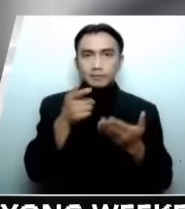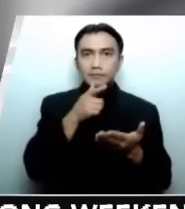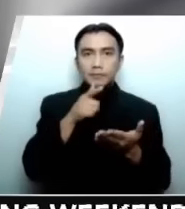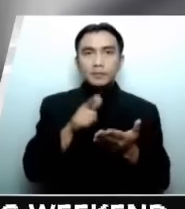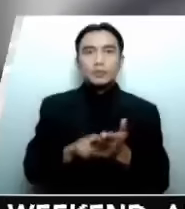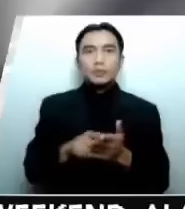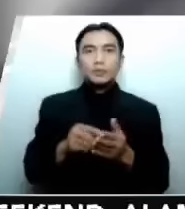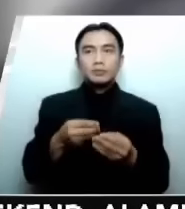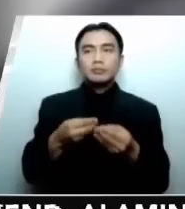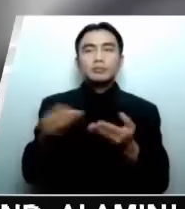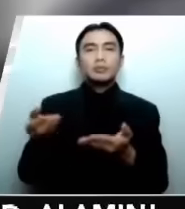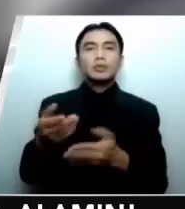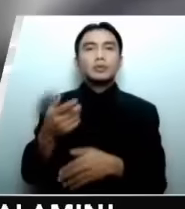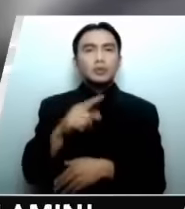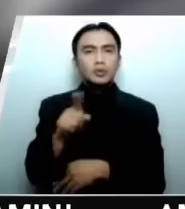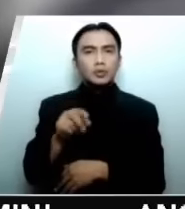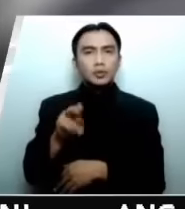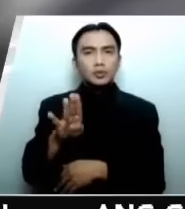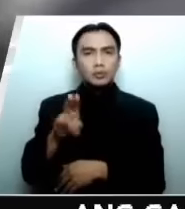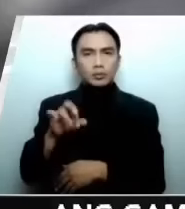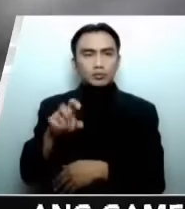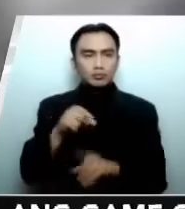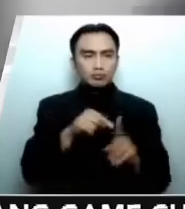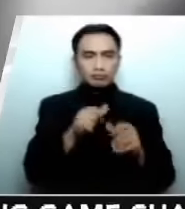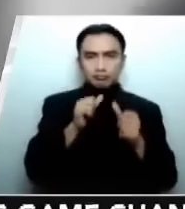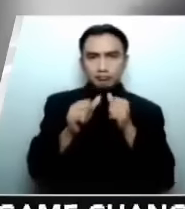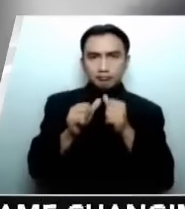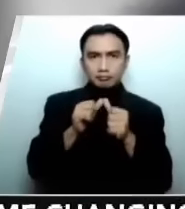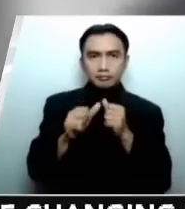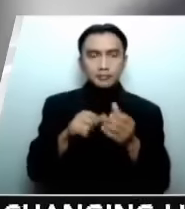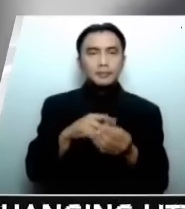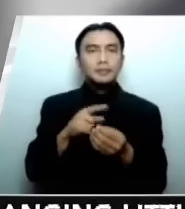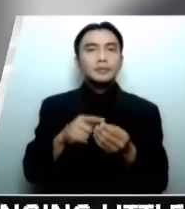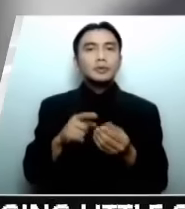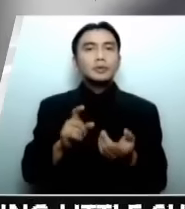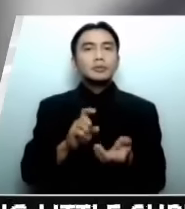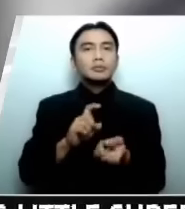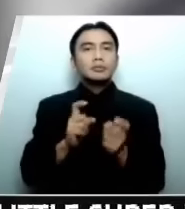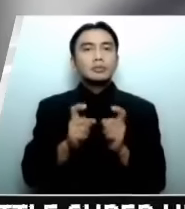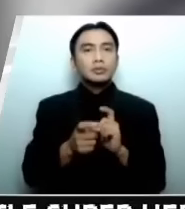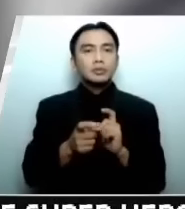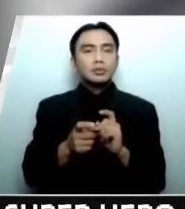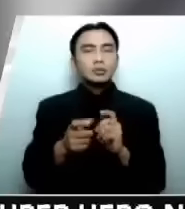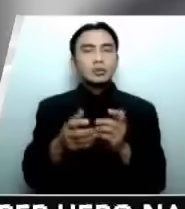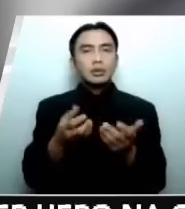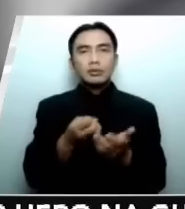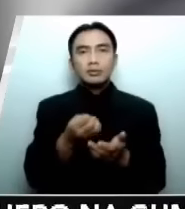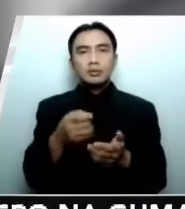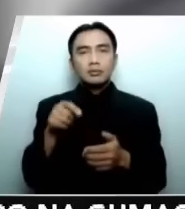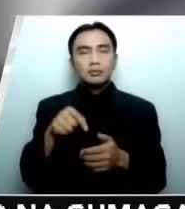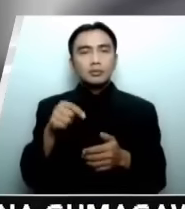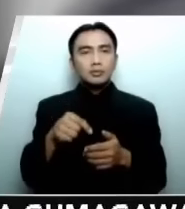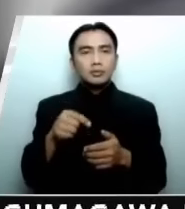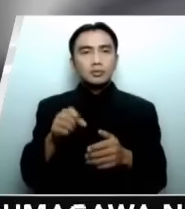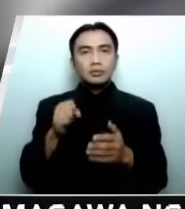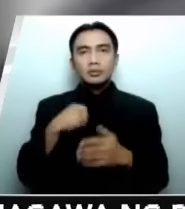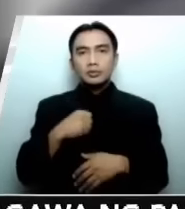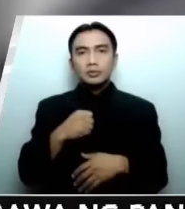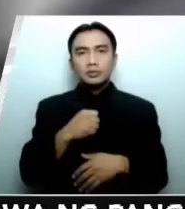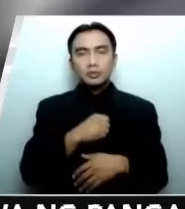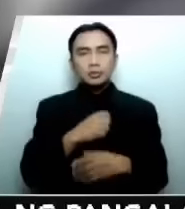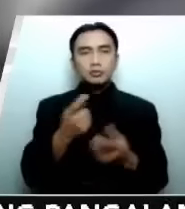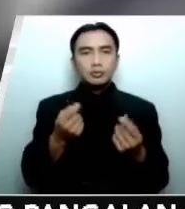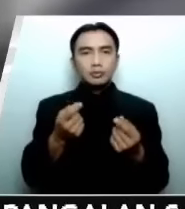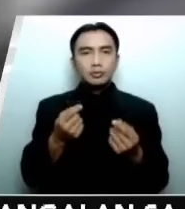Miguel Zubiri. Iginiit niya ang suporta ng Kamara sa Resolution of Both Houses 6 ng Senado na layong amyendahan ng ilang